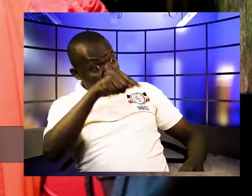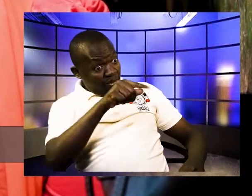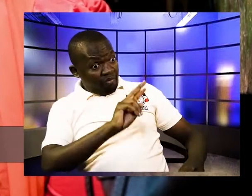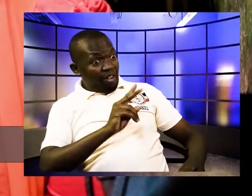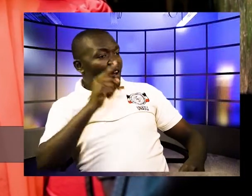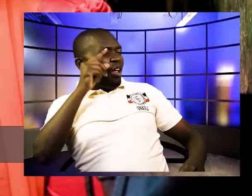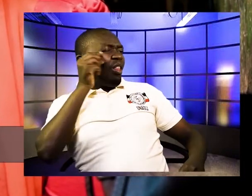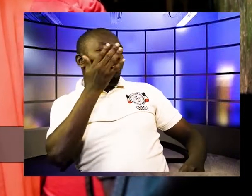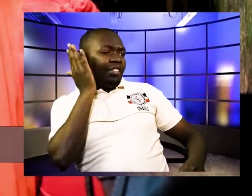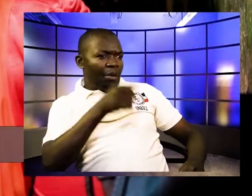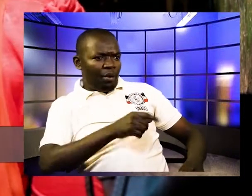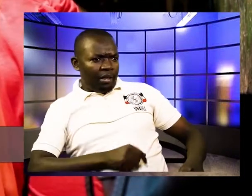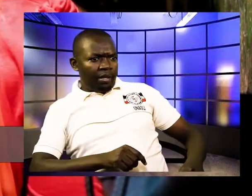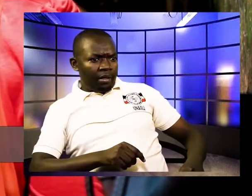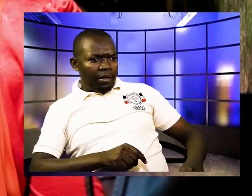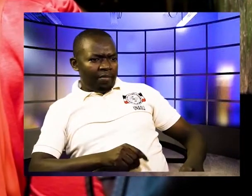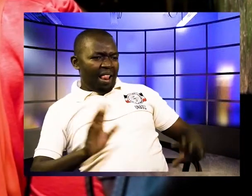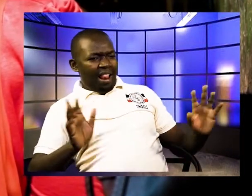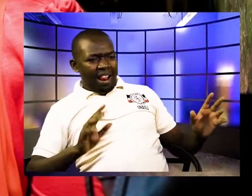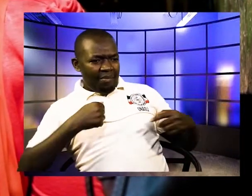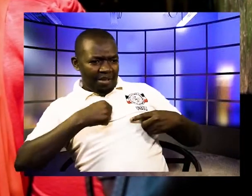Mwana wa Zakaya, habila msai wange. Poli na magoye.